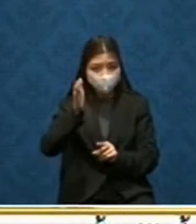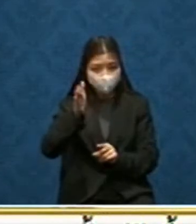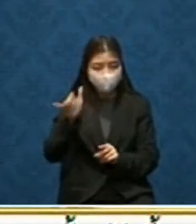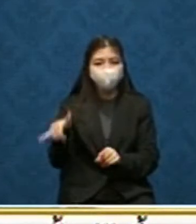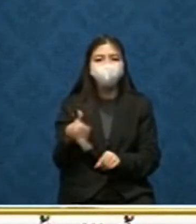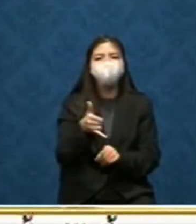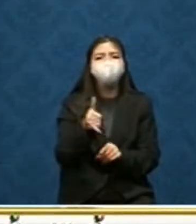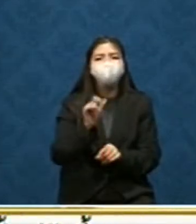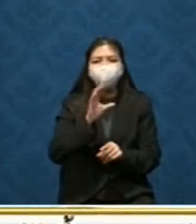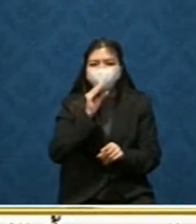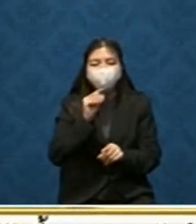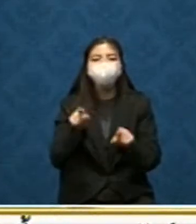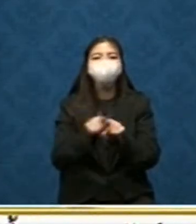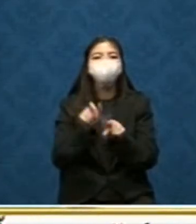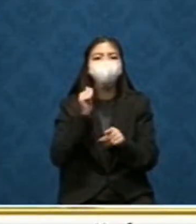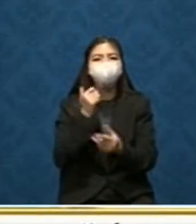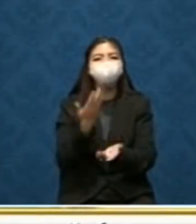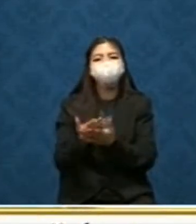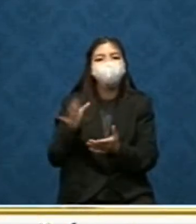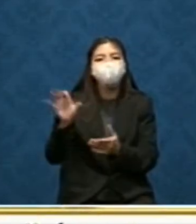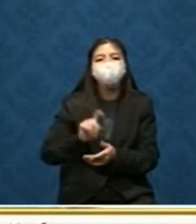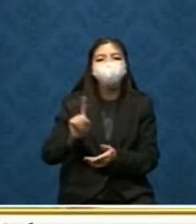พูดมัเดิมเอาลอา Account อะไร